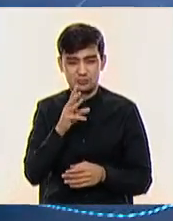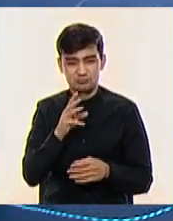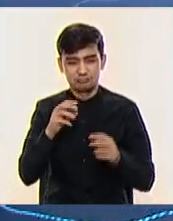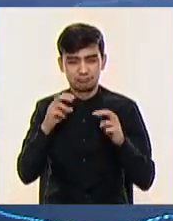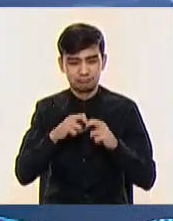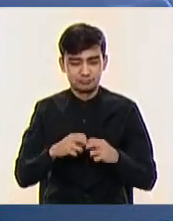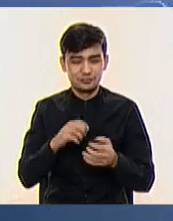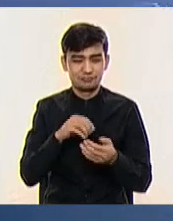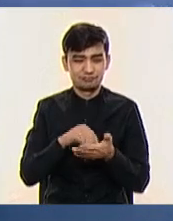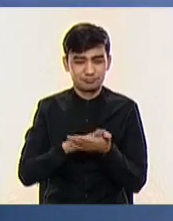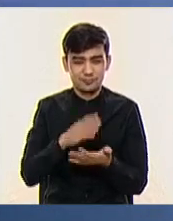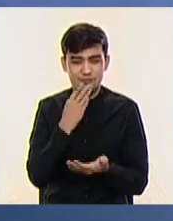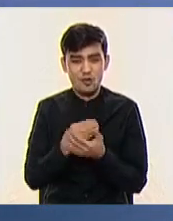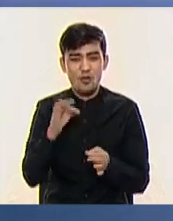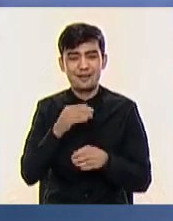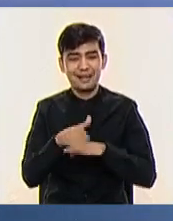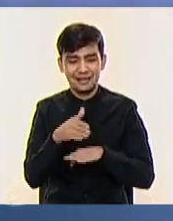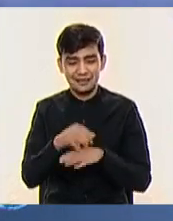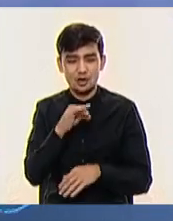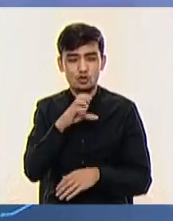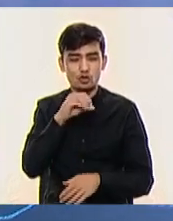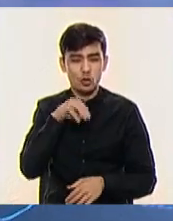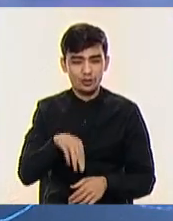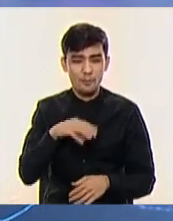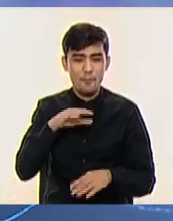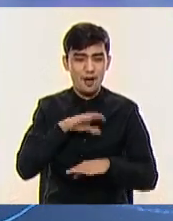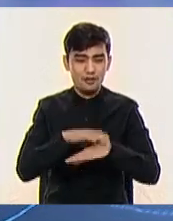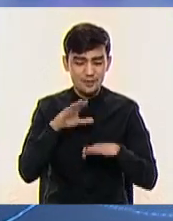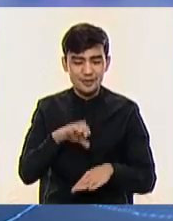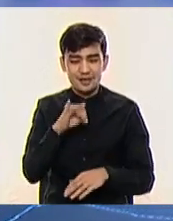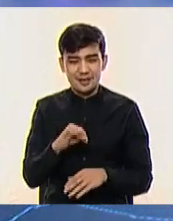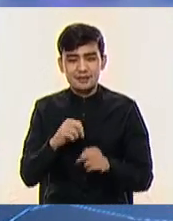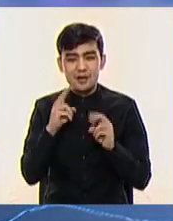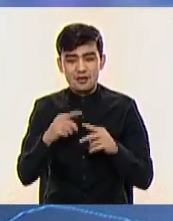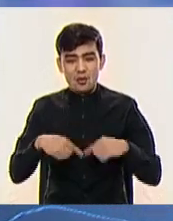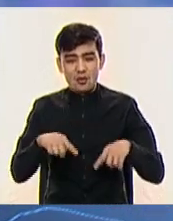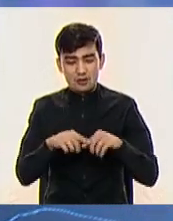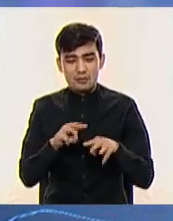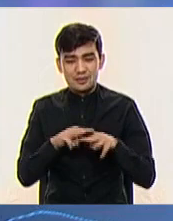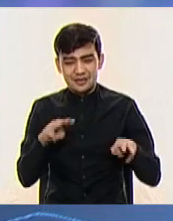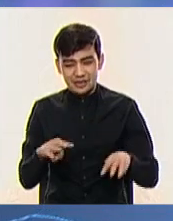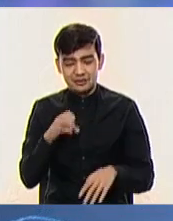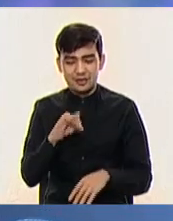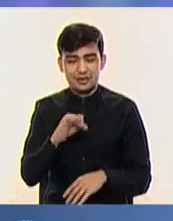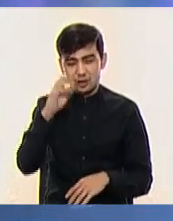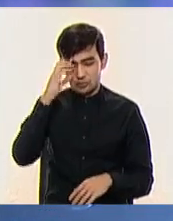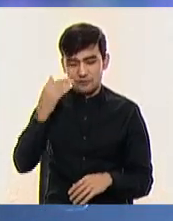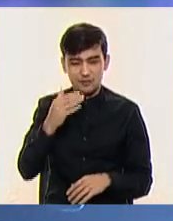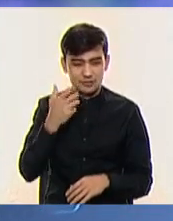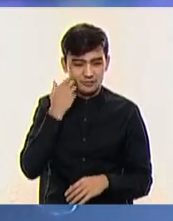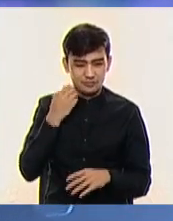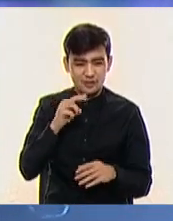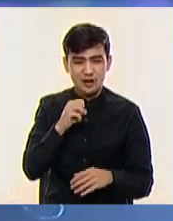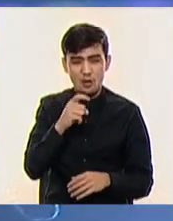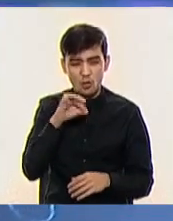о своем имуществе, кредитах и счетах в банках сотрудники Министерства обороны, органов государственного дохода и МВД.